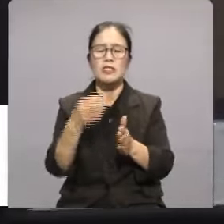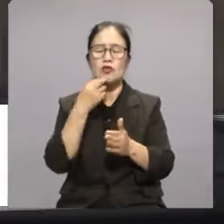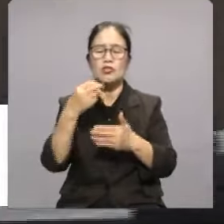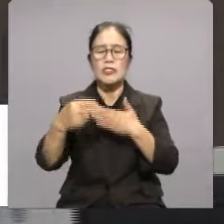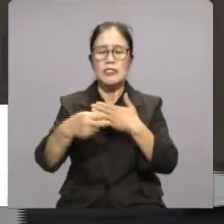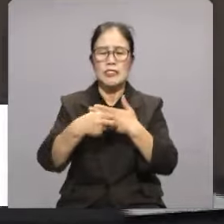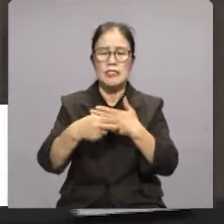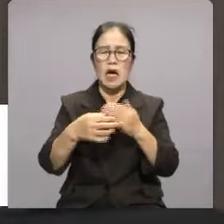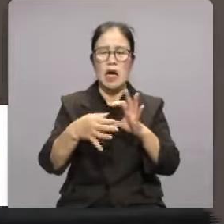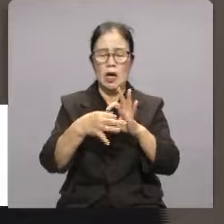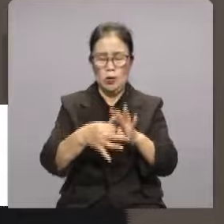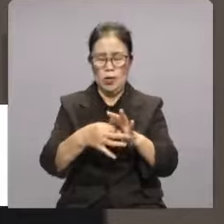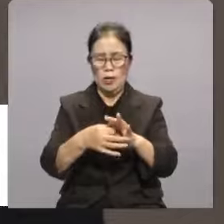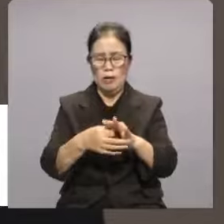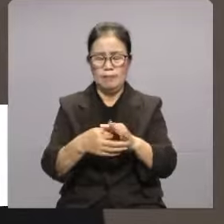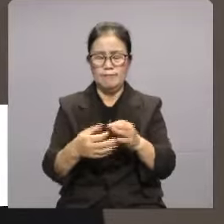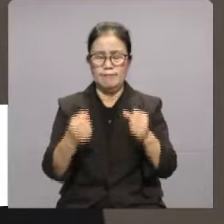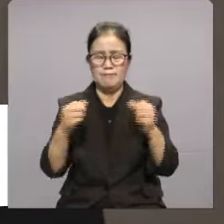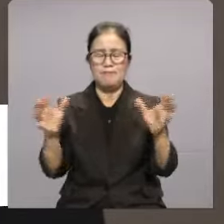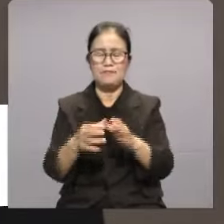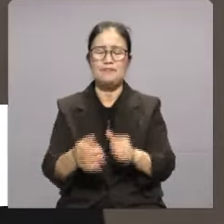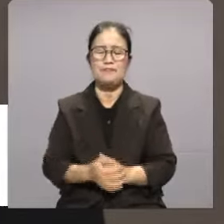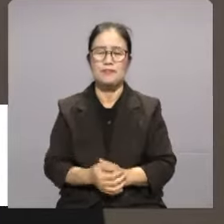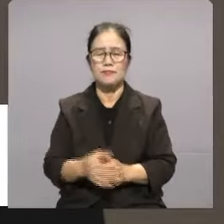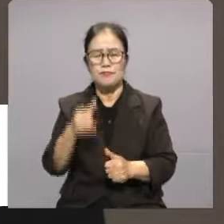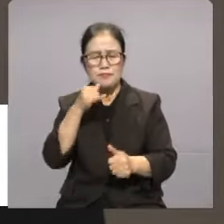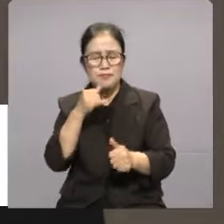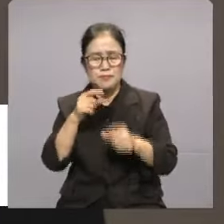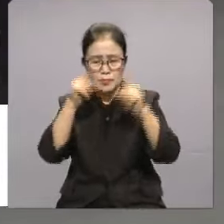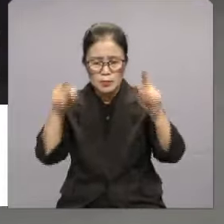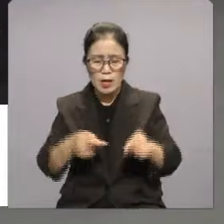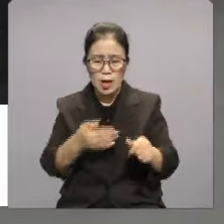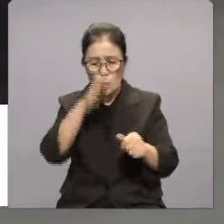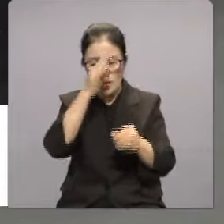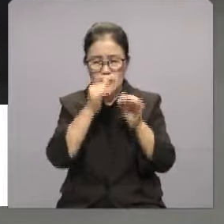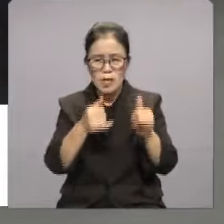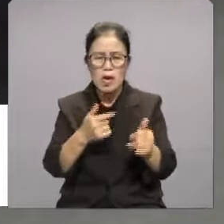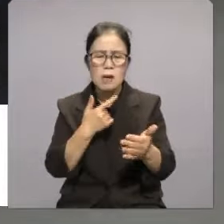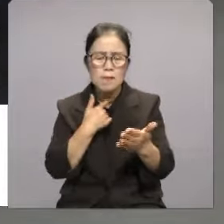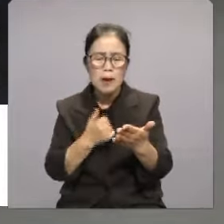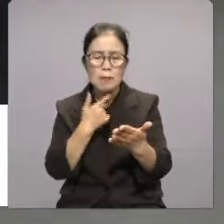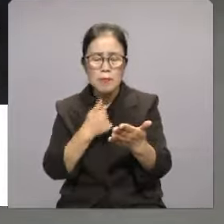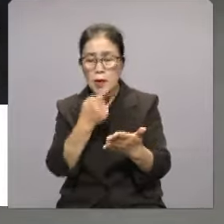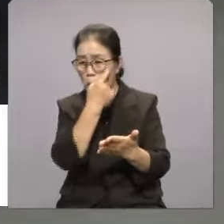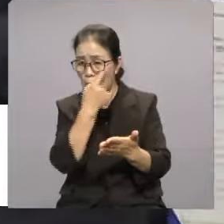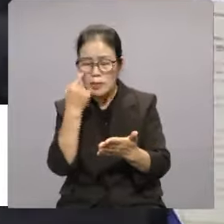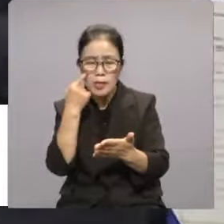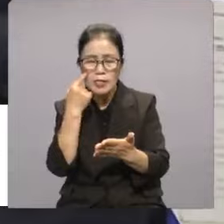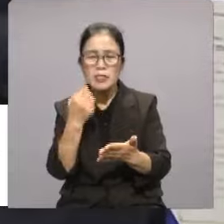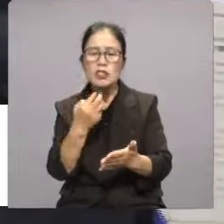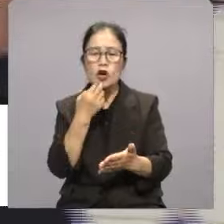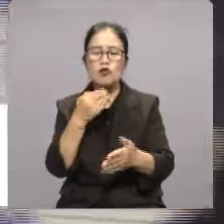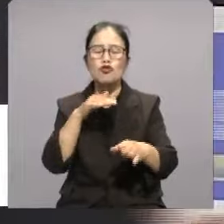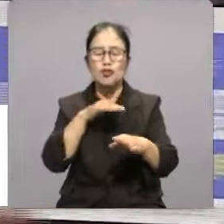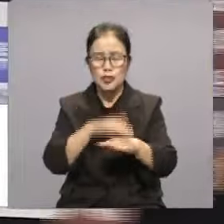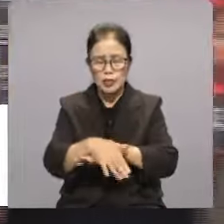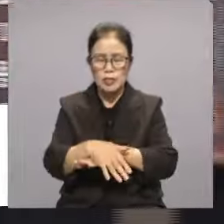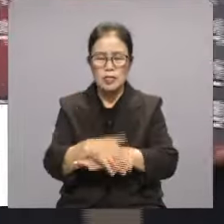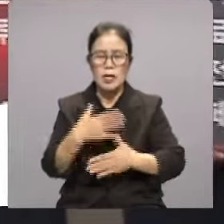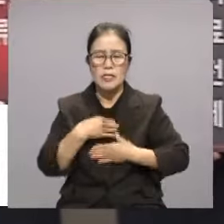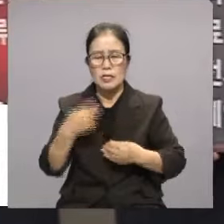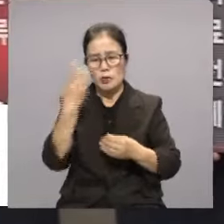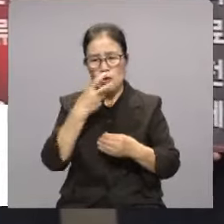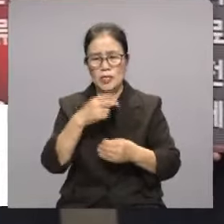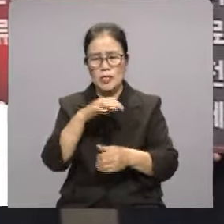손을 맞잡았습니다. 시는 마약류 처방전 환자의 투약 이력을 확인하는 서울형 의료용 마약류 안전관리